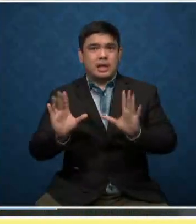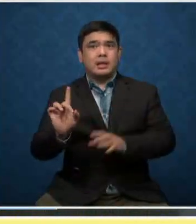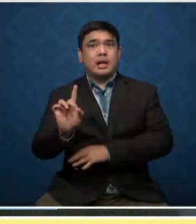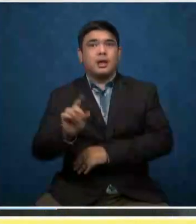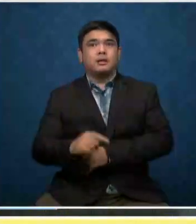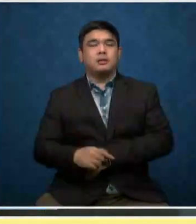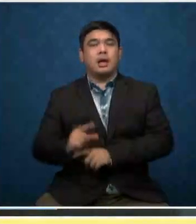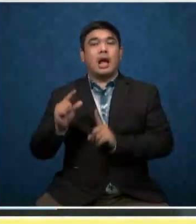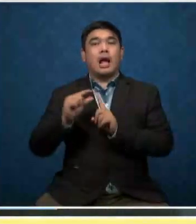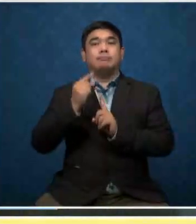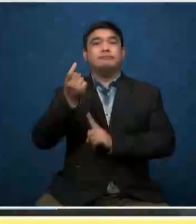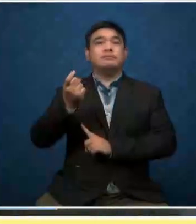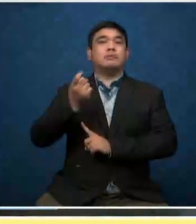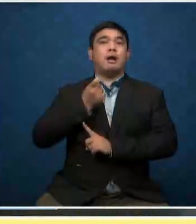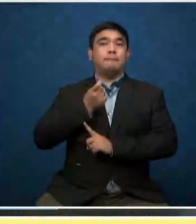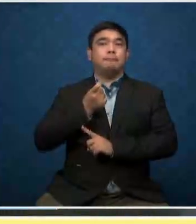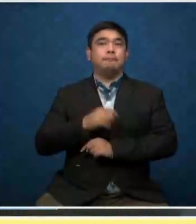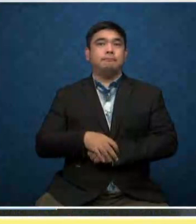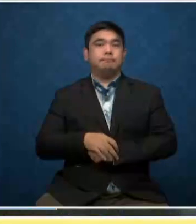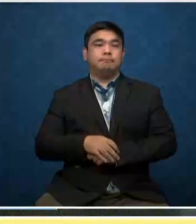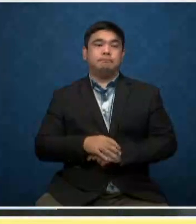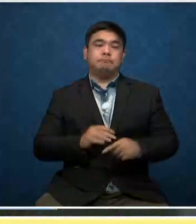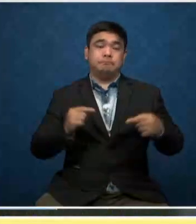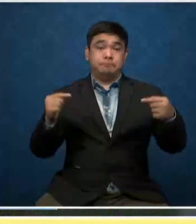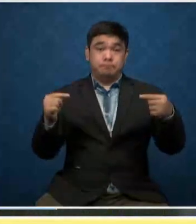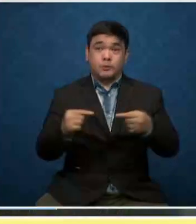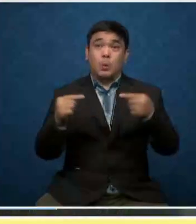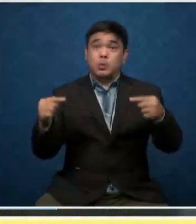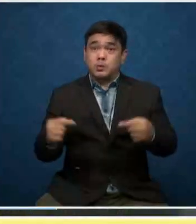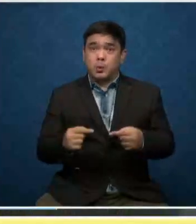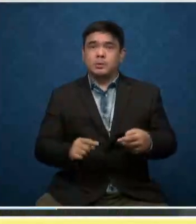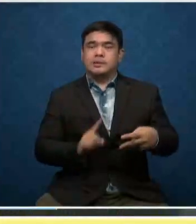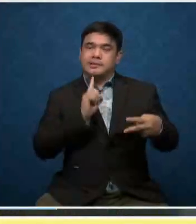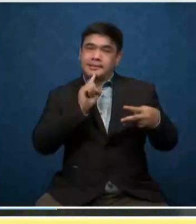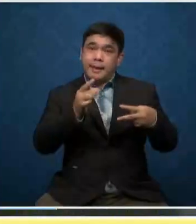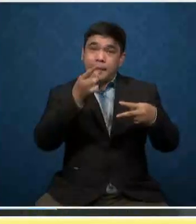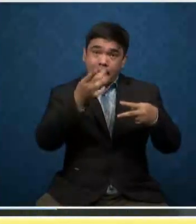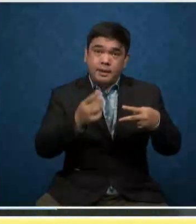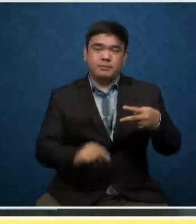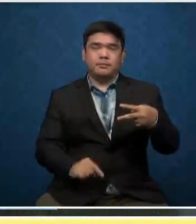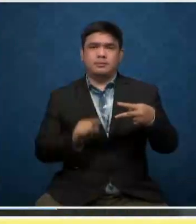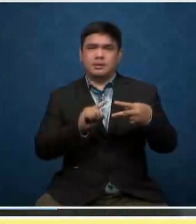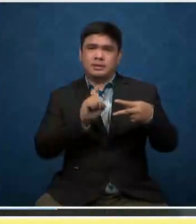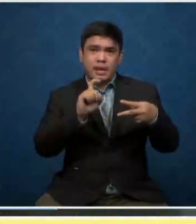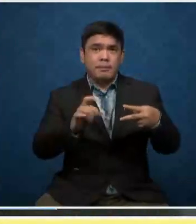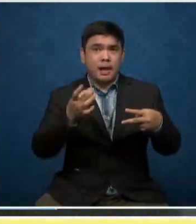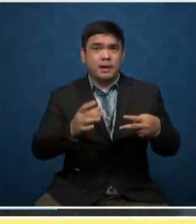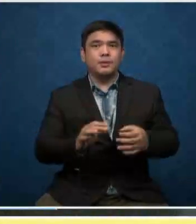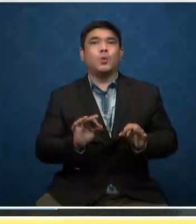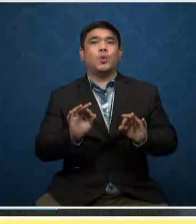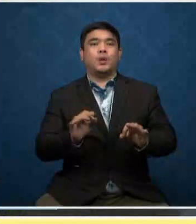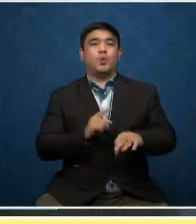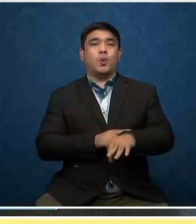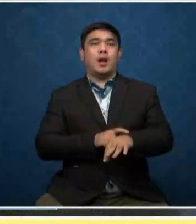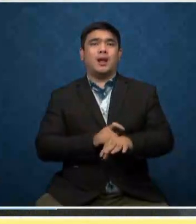คือคำถามนะครับทั้งสองติเนี่ยพูดถึงคำถามชัดเจนว่าจะถามว่าอย่างไรนะครับผมคงไม่ต้องอภิปรายให้เสียเวลา